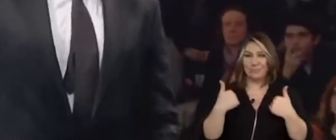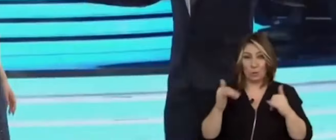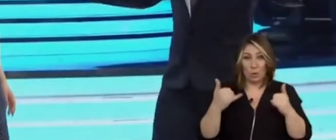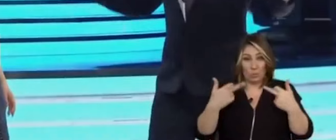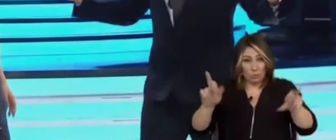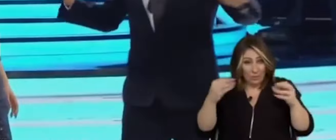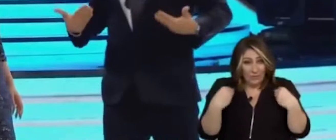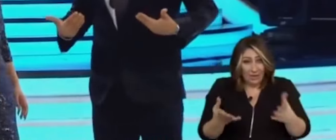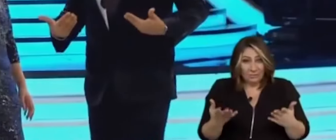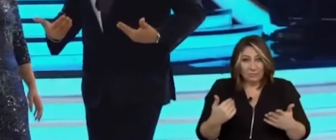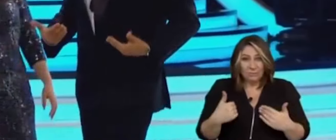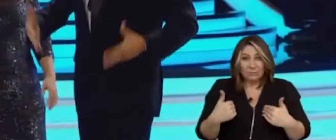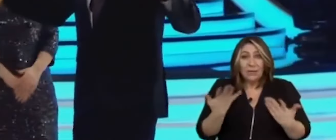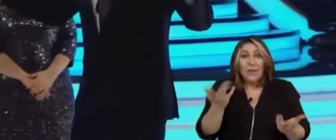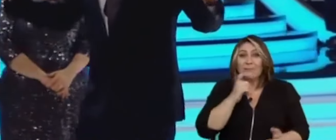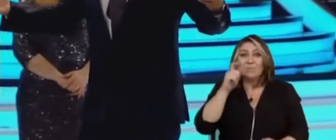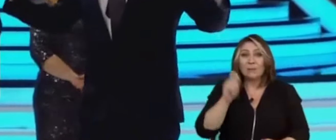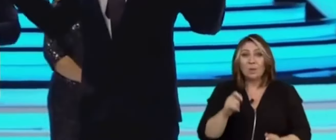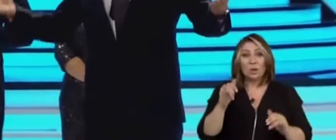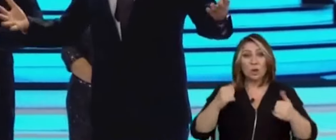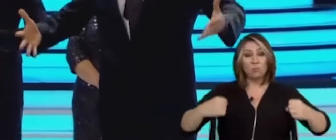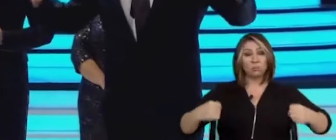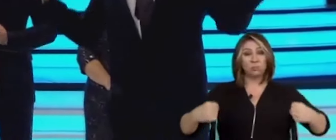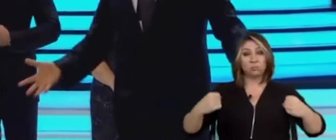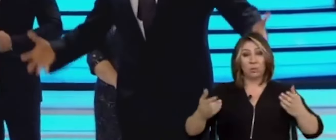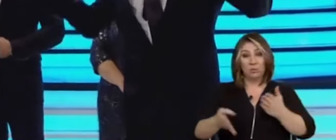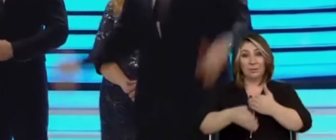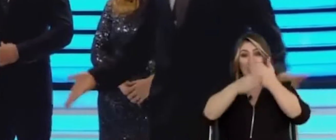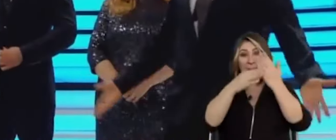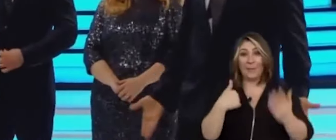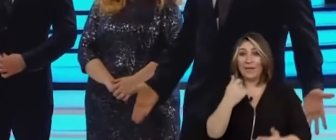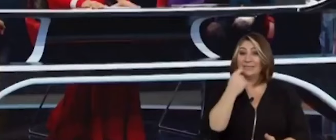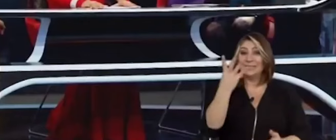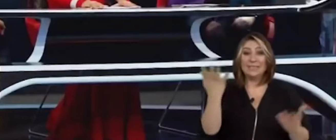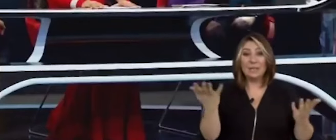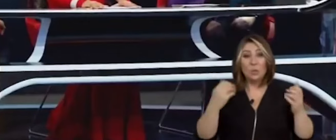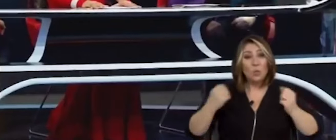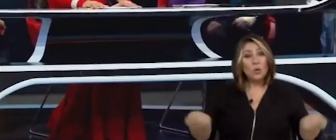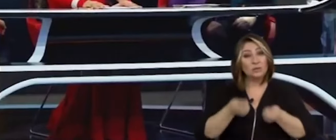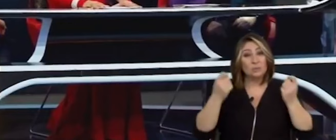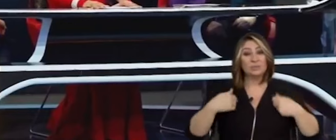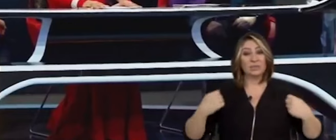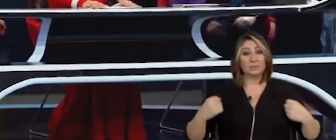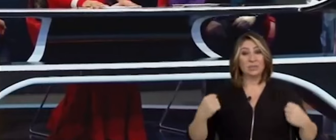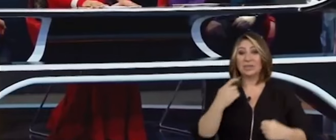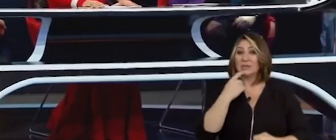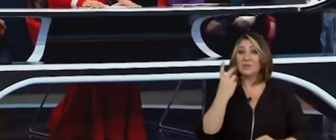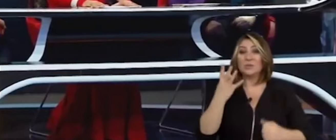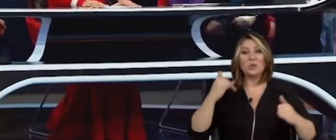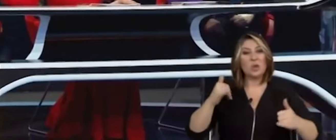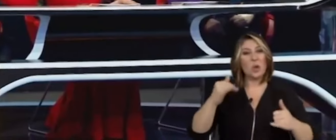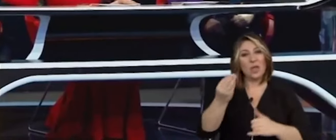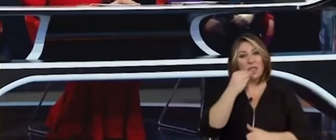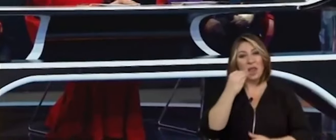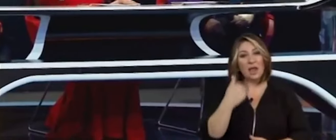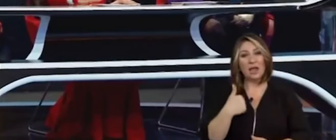kadar kiloyu? Ne oldu, ben ne yanlış yaptım? Bu kadar kilolu insanlar övülecekse ben kaç senedir neye uğraşıyorum ya? Biz şişmanları yıllarca kilo çok yakışıyor diye